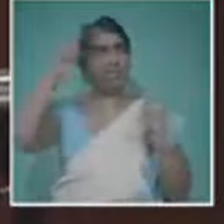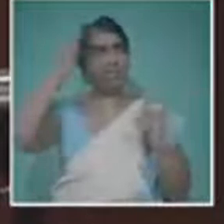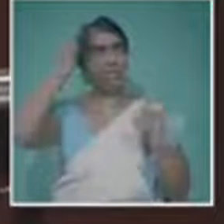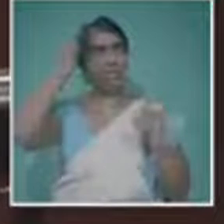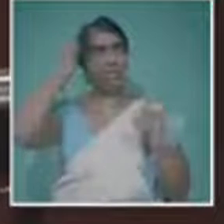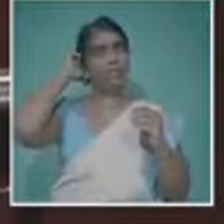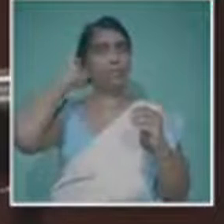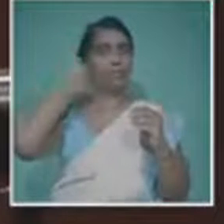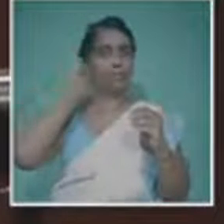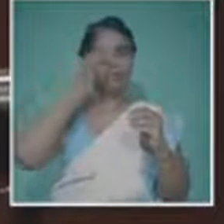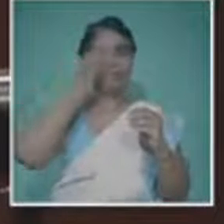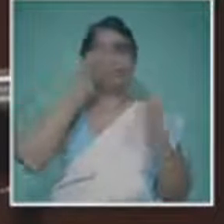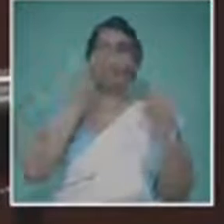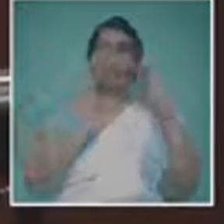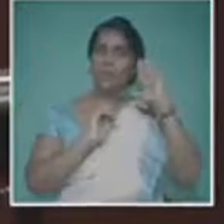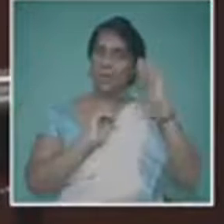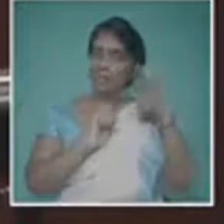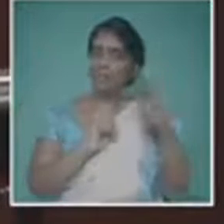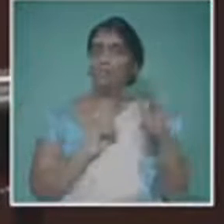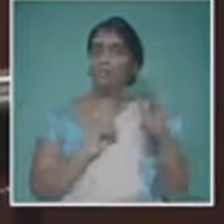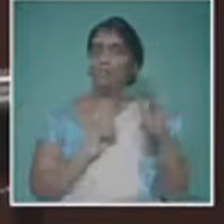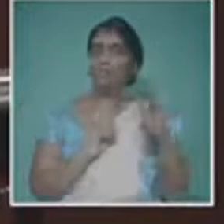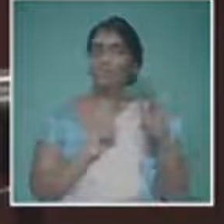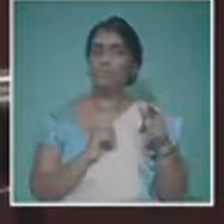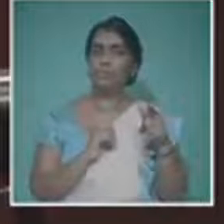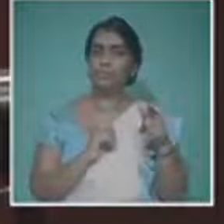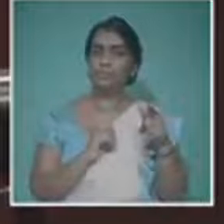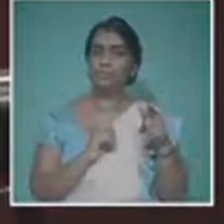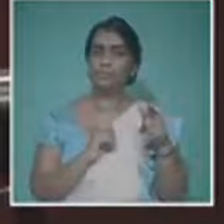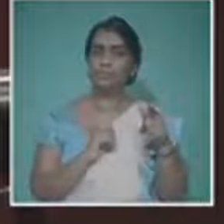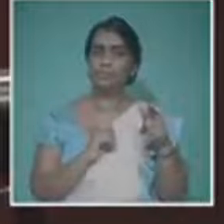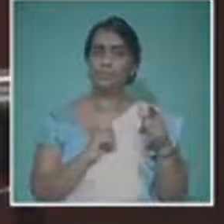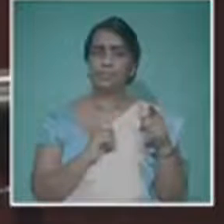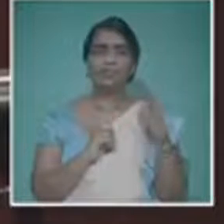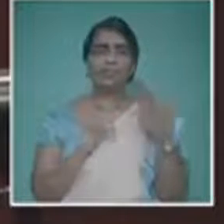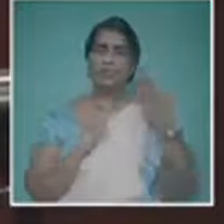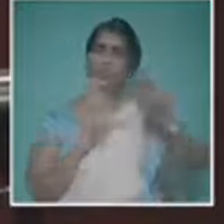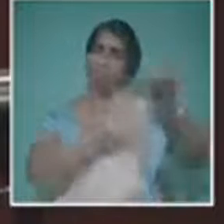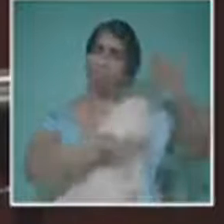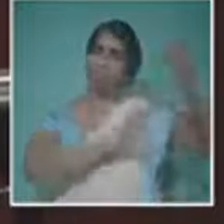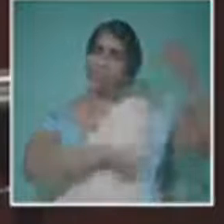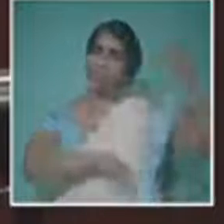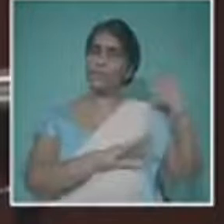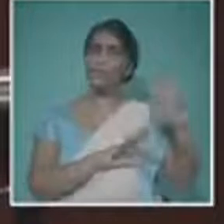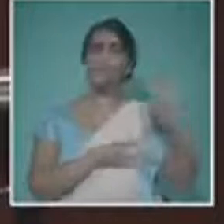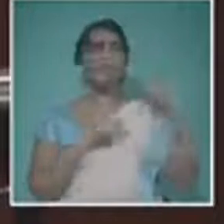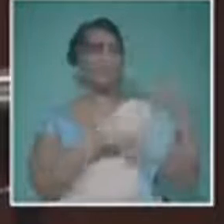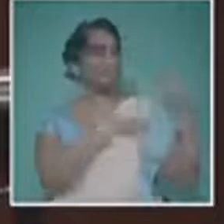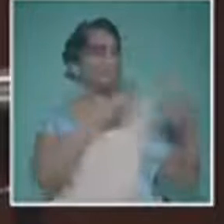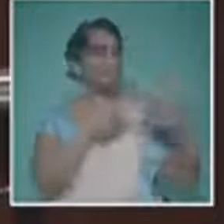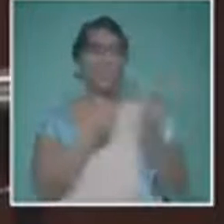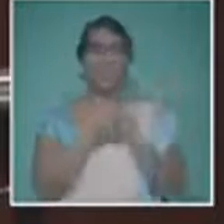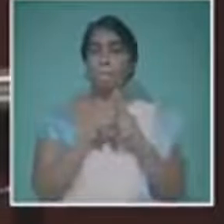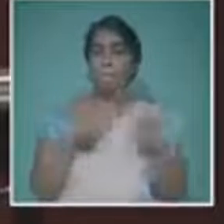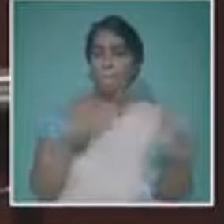அனாதியாய் இருக்கின்ற ஒரு அவதரித்த அந்த ஒரு மொழி கொல்லப்படுகின்ற பொழுது அதனுடைய வலி